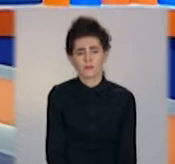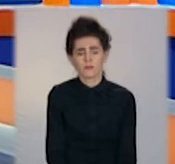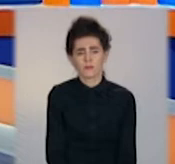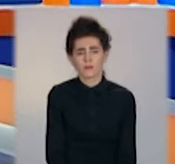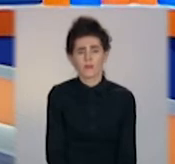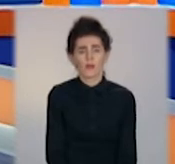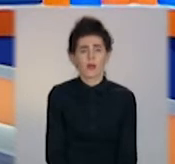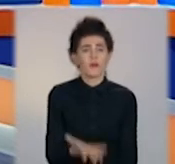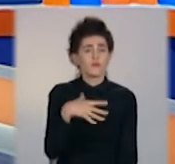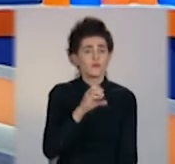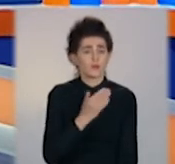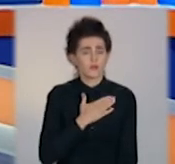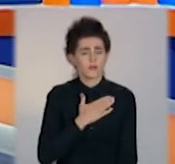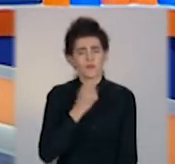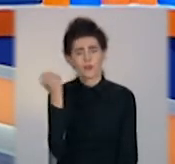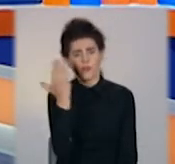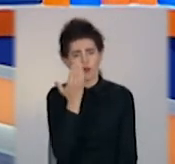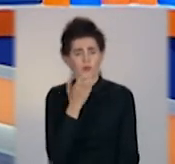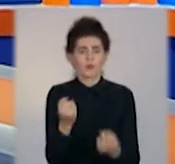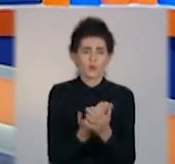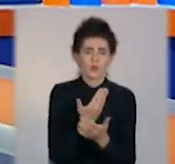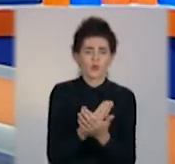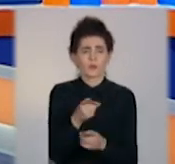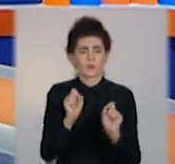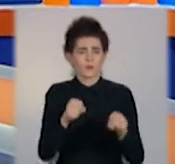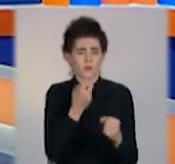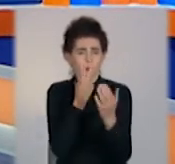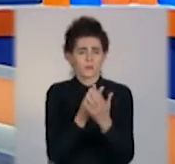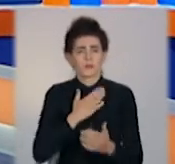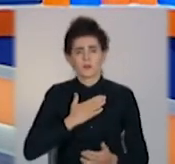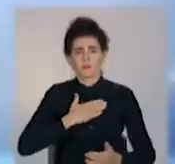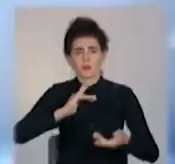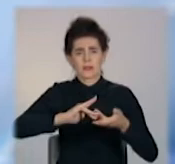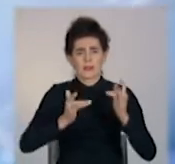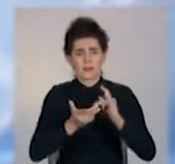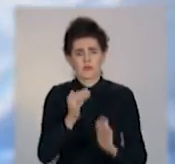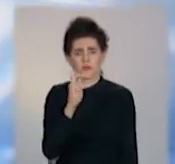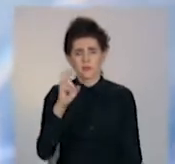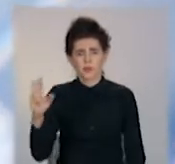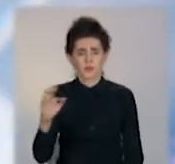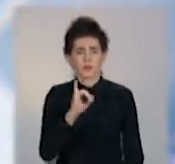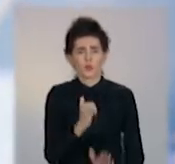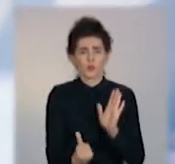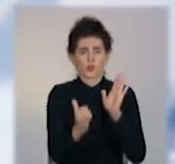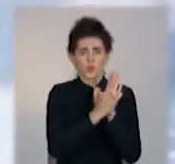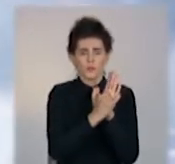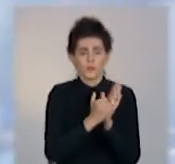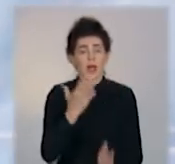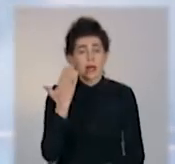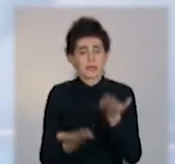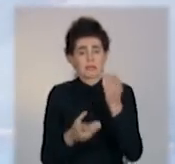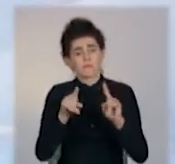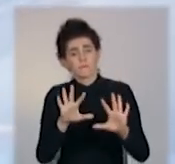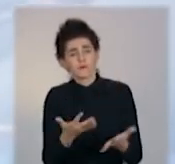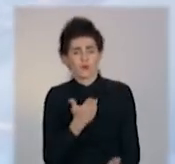Усі сюжети цього випуску ви можете подивитися на наших сторінках у Фейсбуці та Ютубі. А якщо хочете